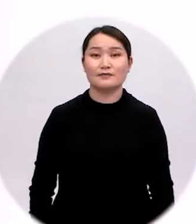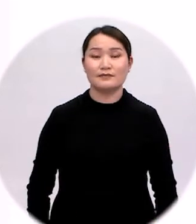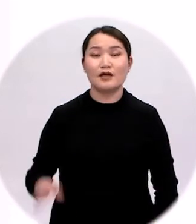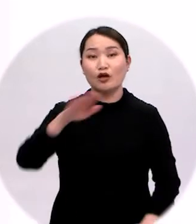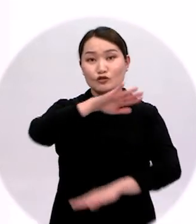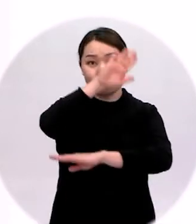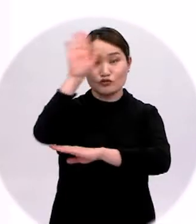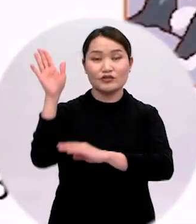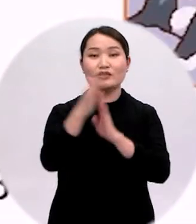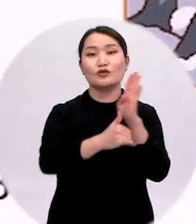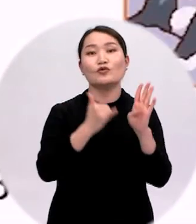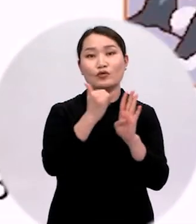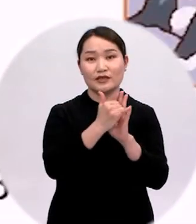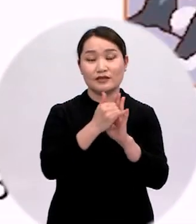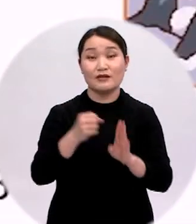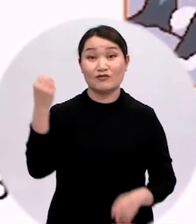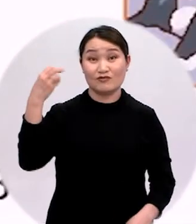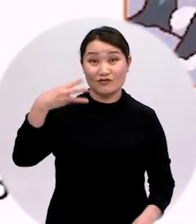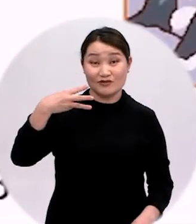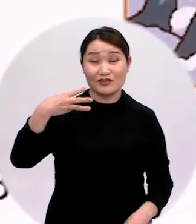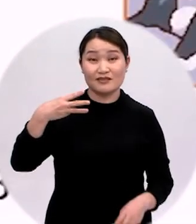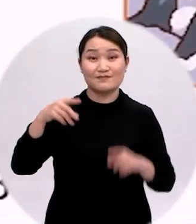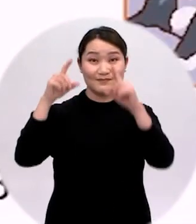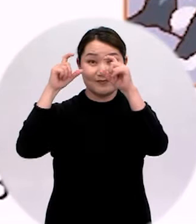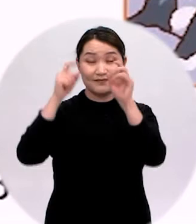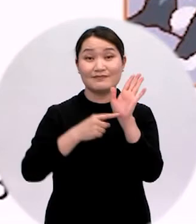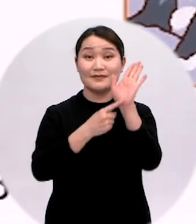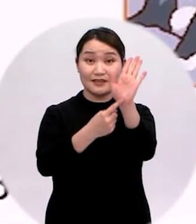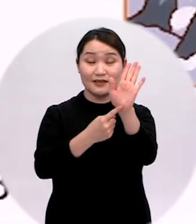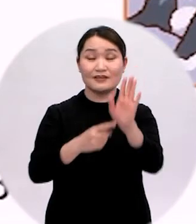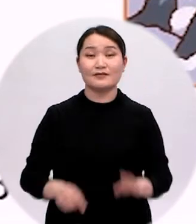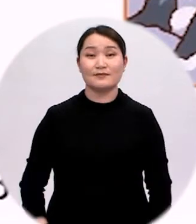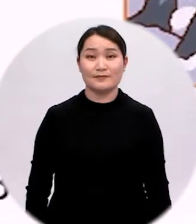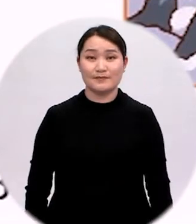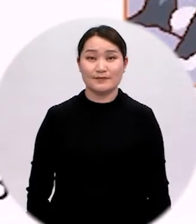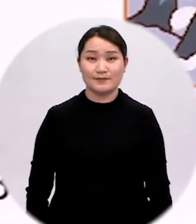Зуны үйлрэл. Гуравдугаар зургийг ажиглая.